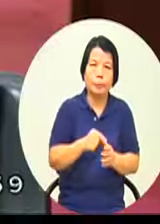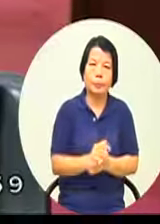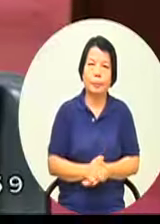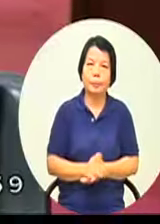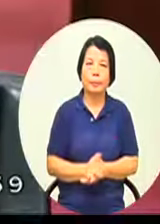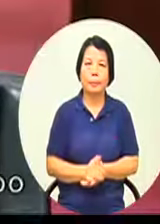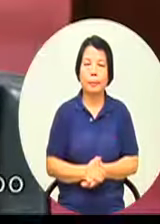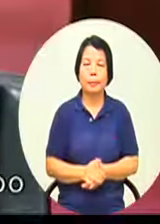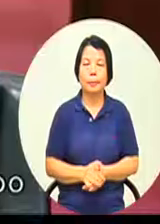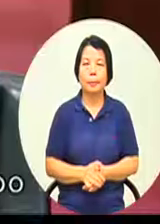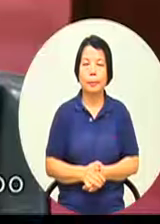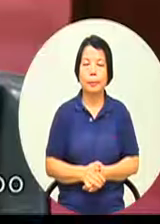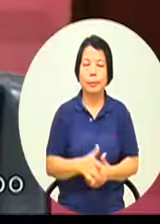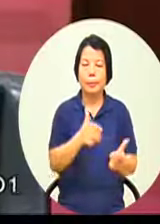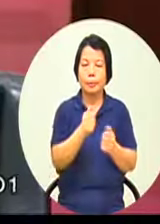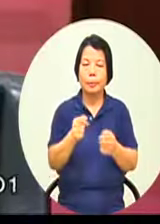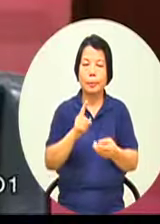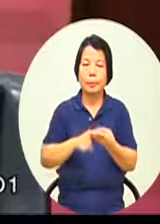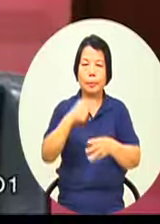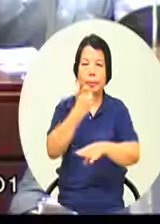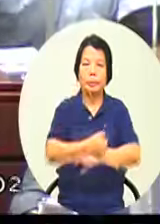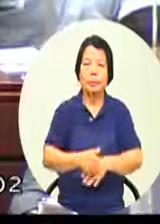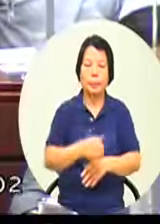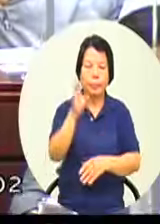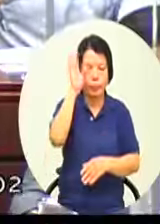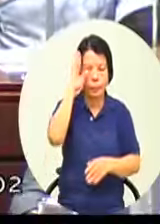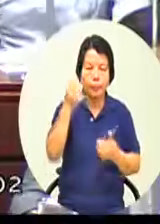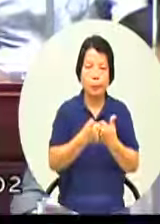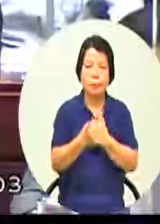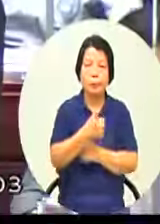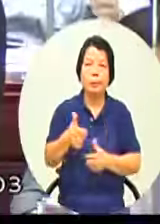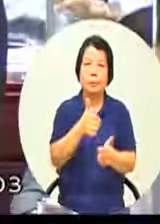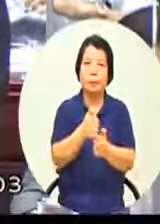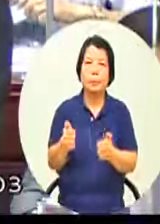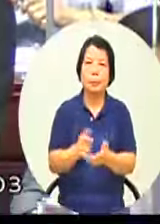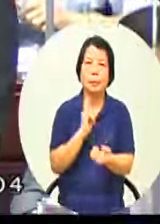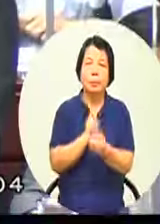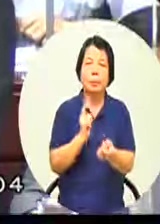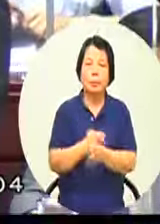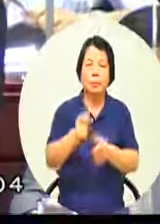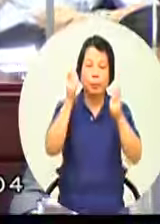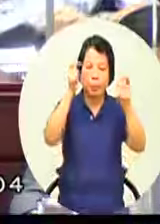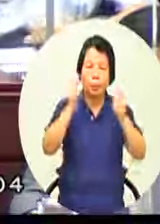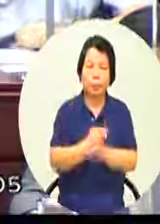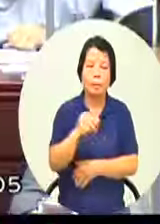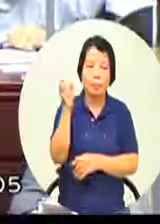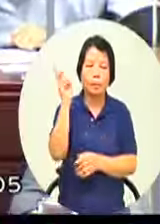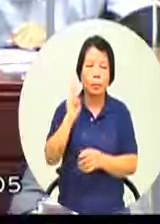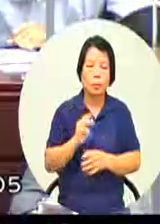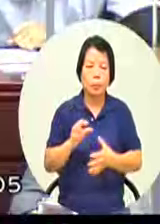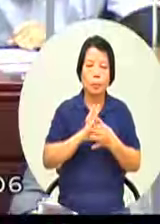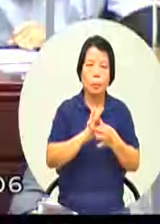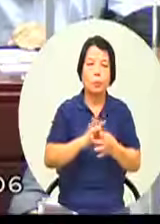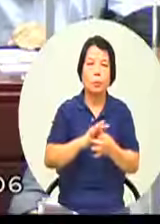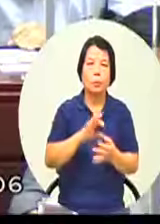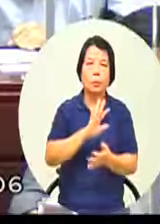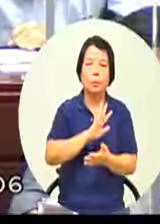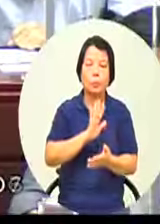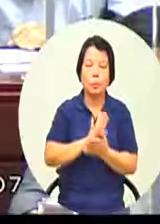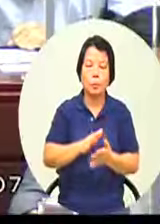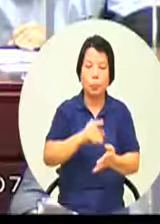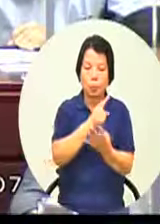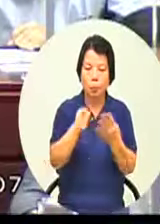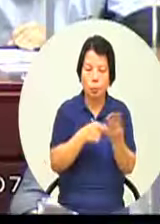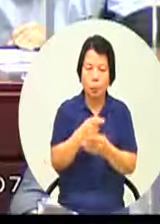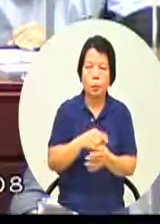答复。 好，谢谢主席哈，谢谢苏议员哈。我想感谢苏议员对大高雄用水的一个关心哈。那首先四个问题哈，来做一